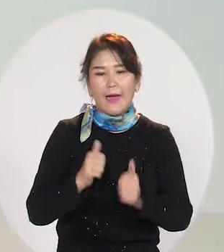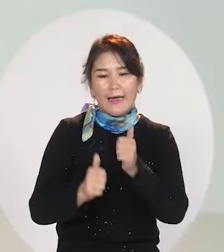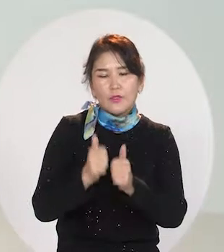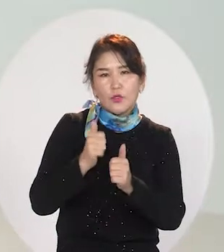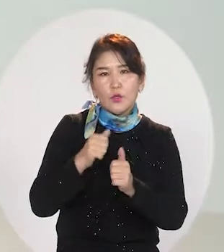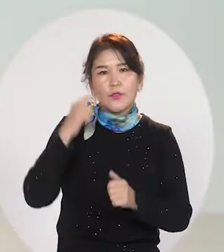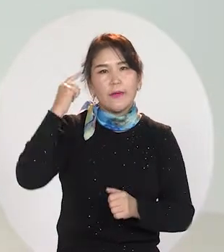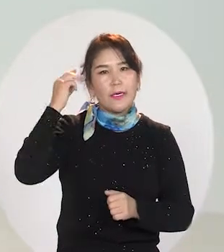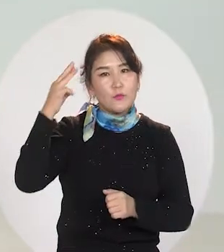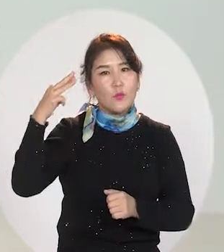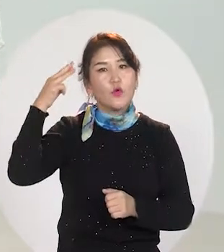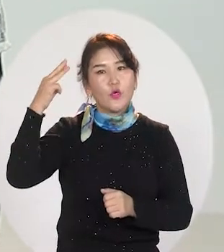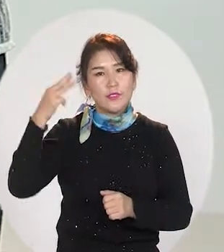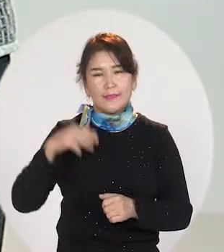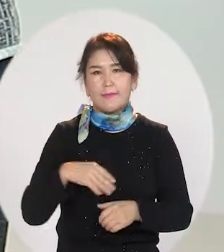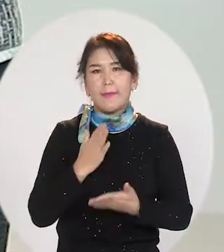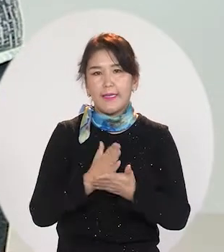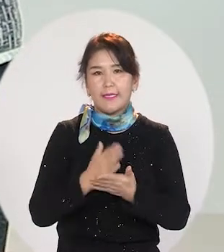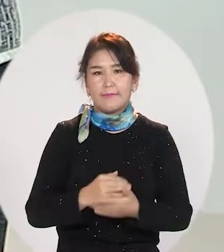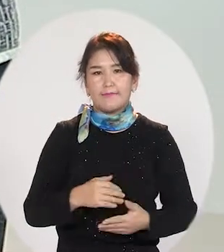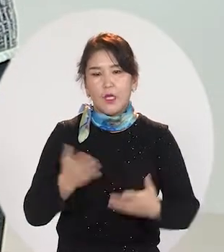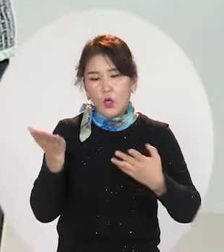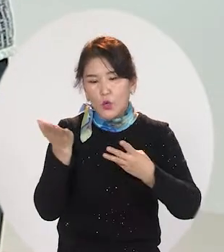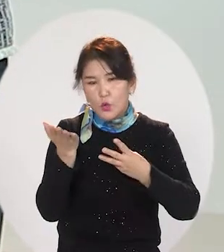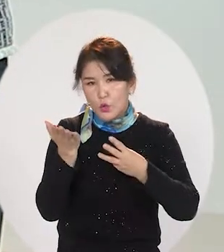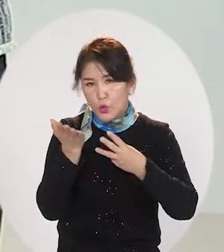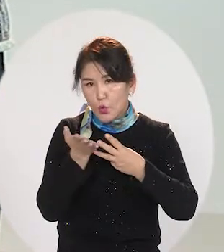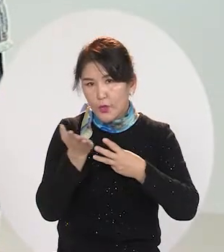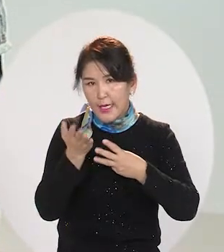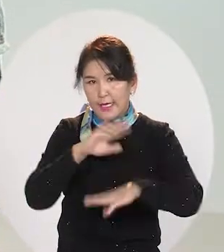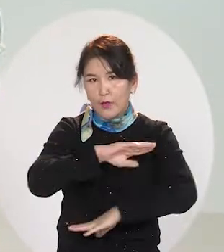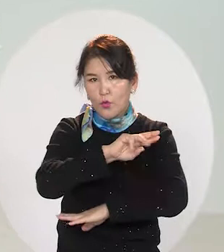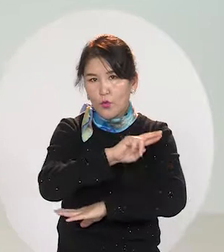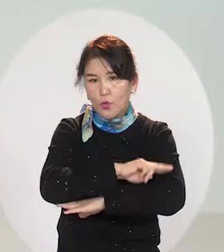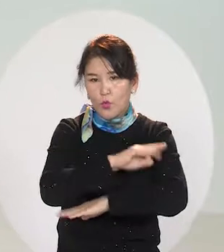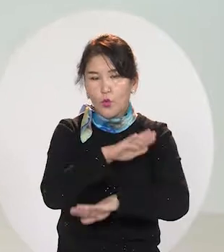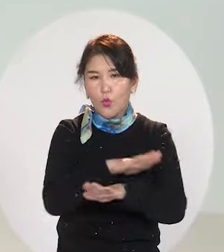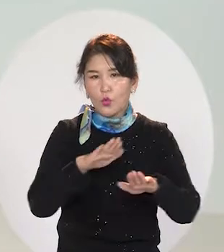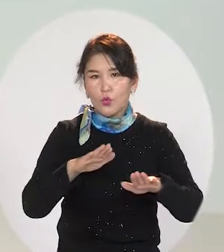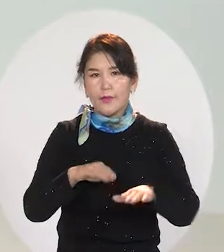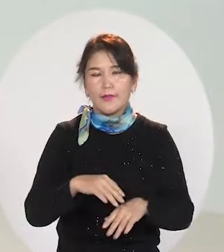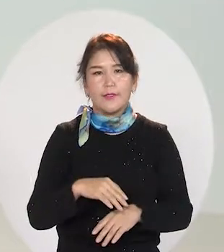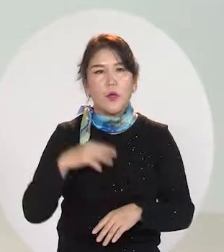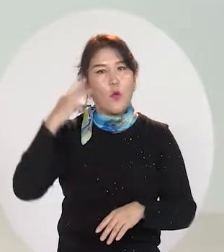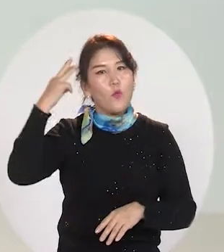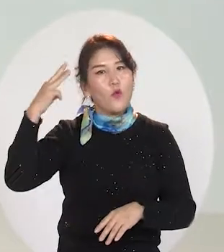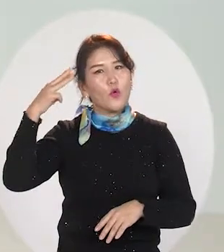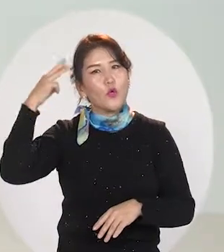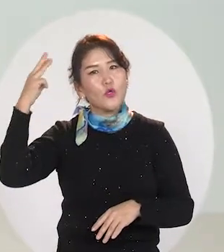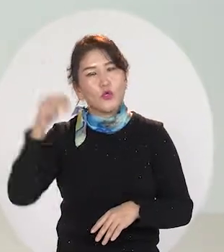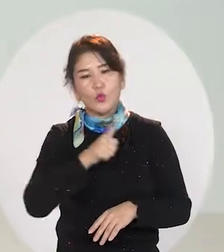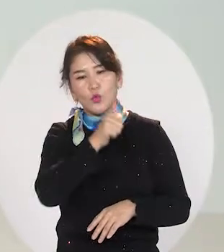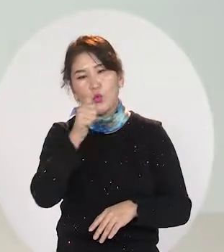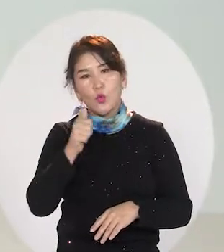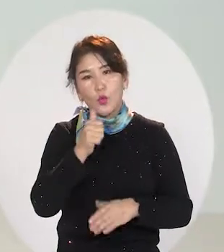эрэл хайгуул хийдэг. За дунд ангийн хүүхдүүд буюу одоо өсвөр насндаа нэлээд романтик төсөөлөл, мөрөөдлөөр дүүрэн